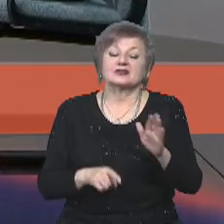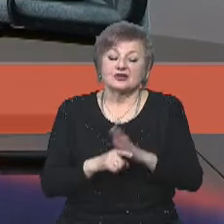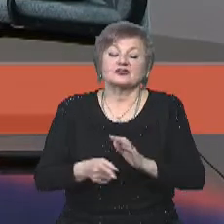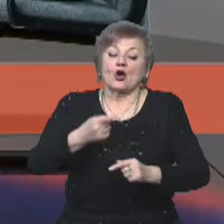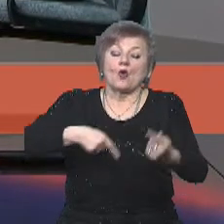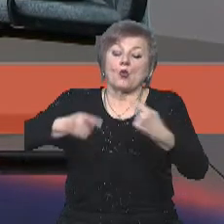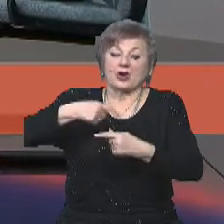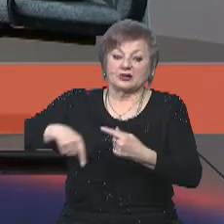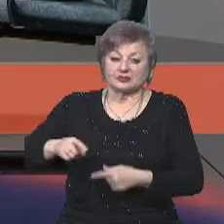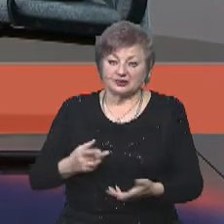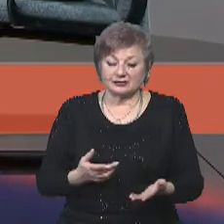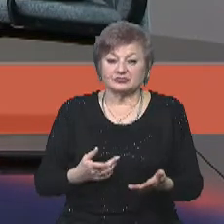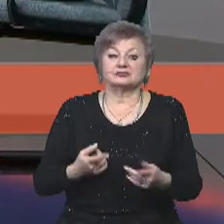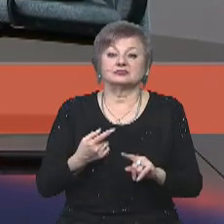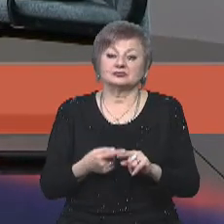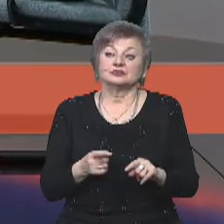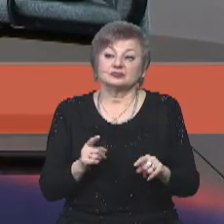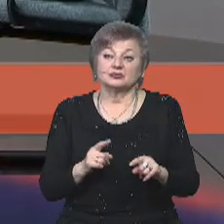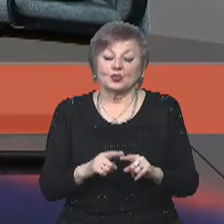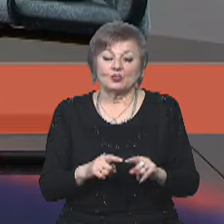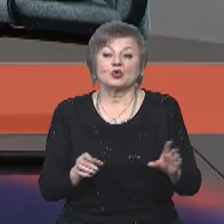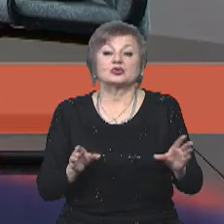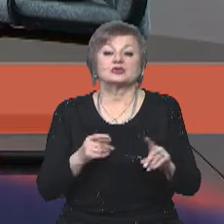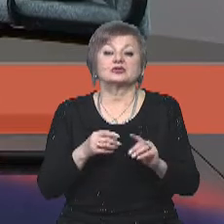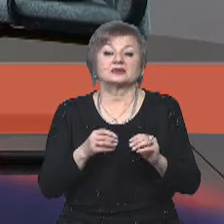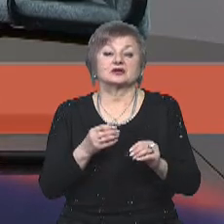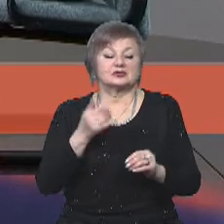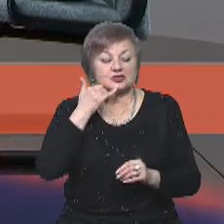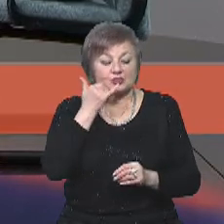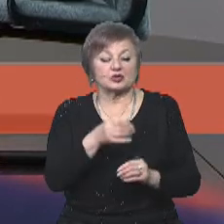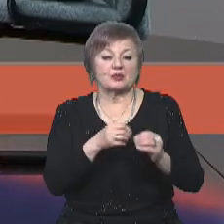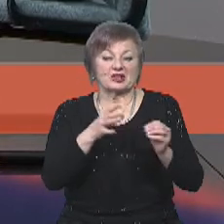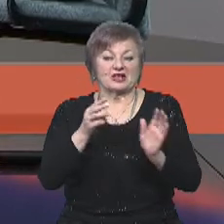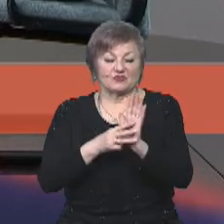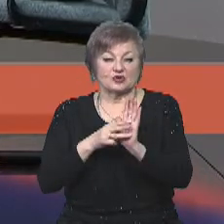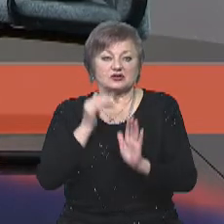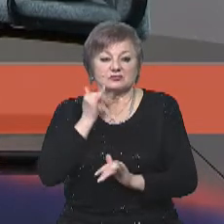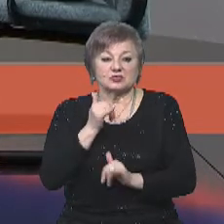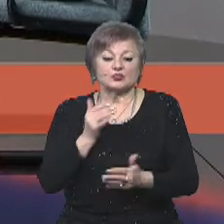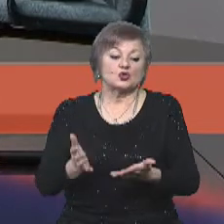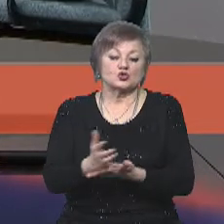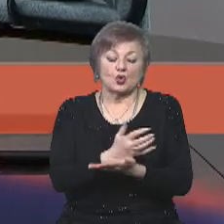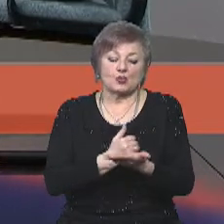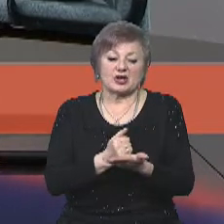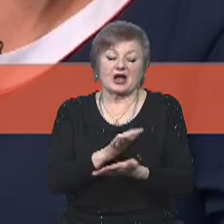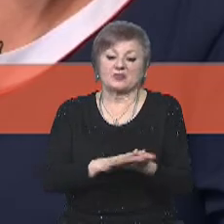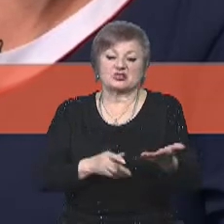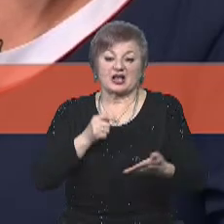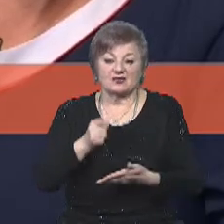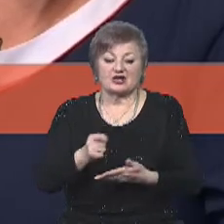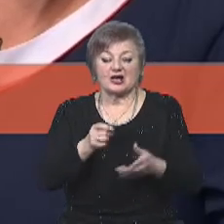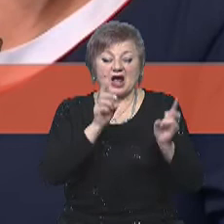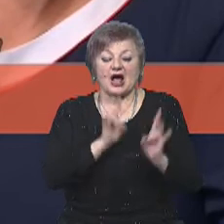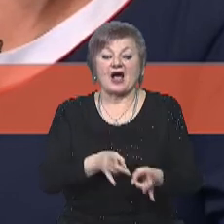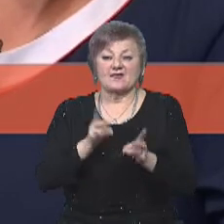в обратную сторону совместно с колл-центром 1580, собираем, где массовые заявки есть, уже